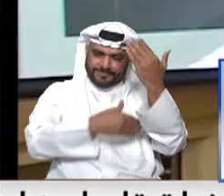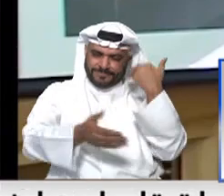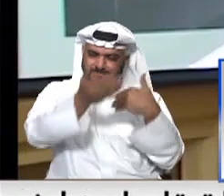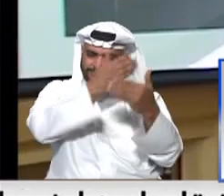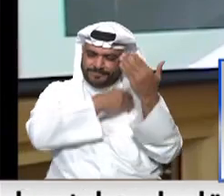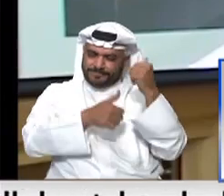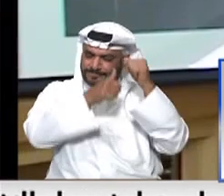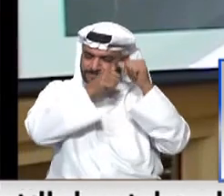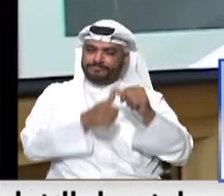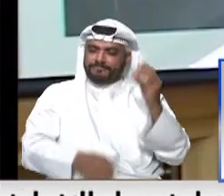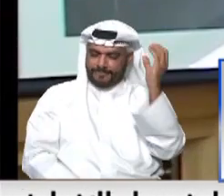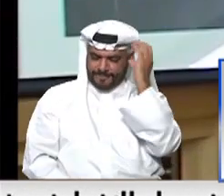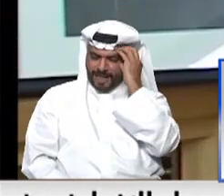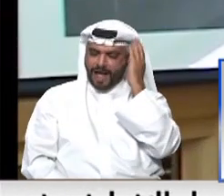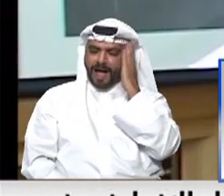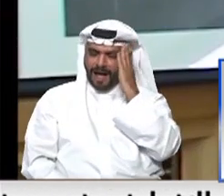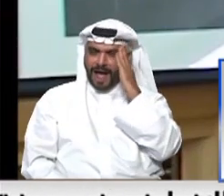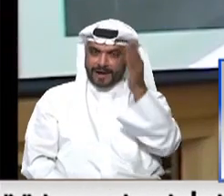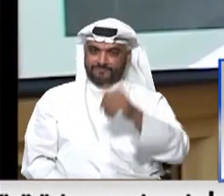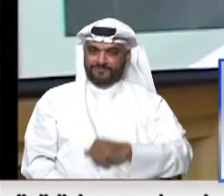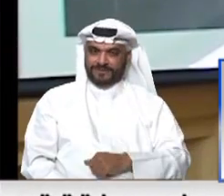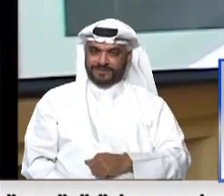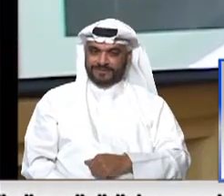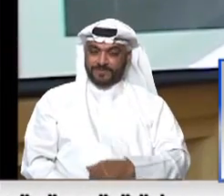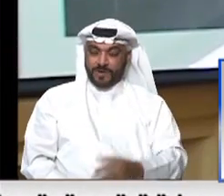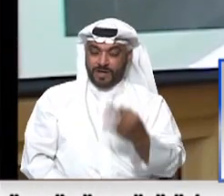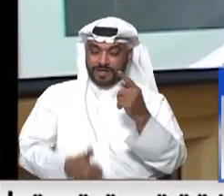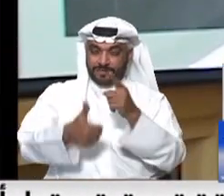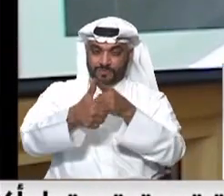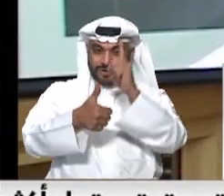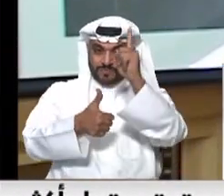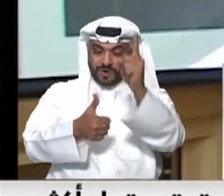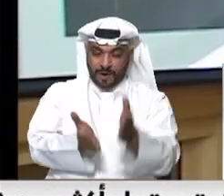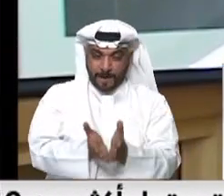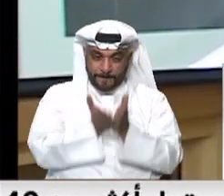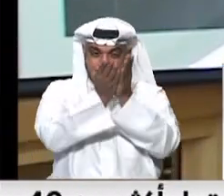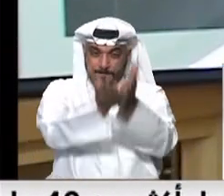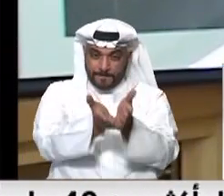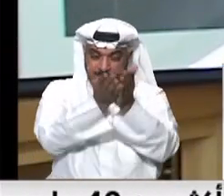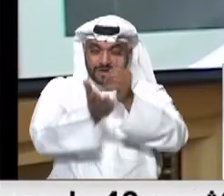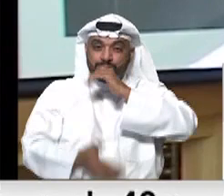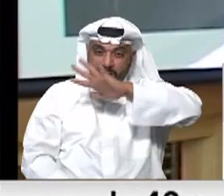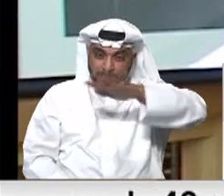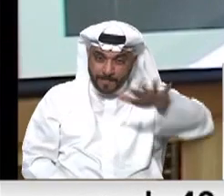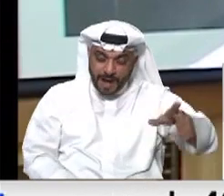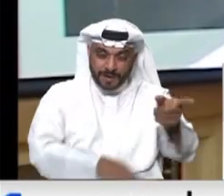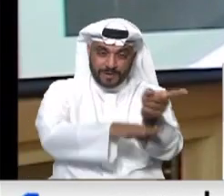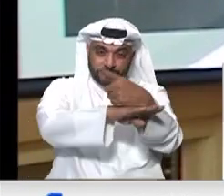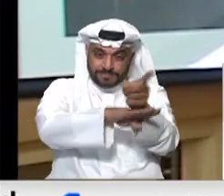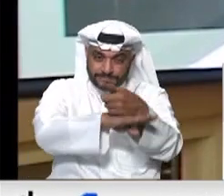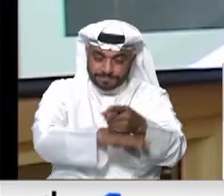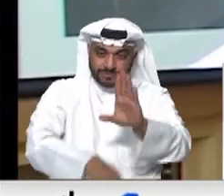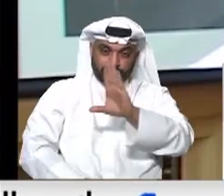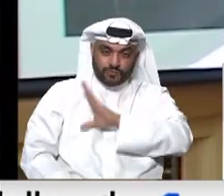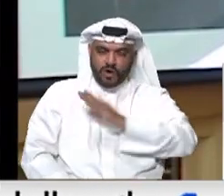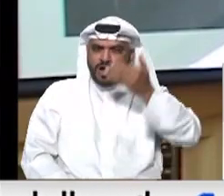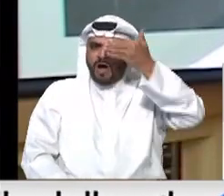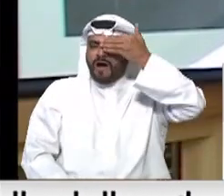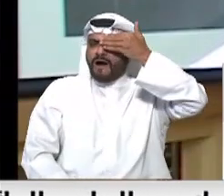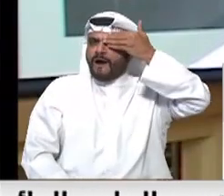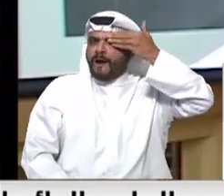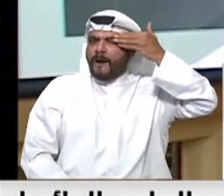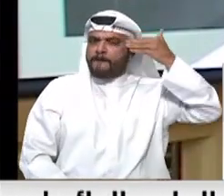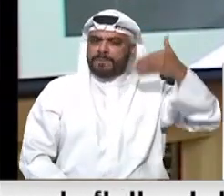كنت أعلم أن هذه العملية ثلاثية بمشاركة القوات البحرية والبرية والجوية، والخبرة الكبيرة في حرب